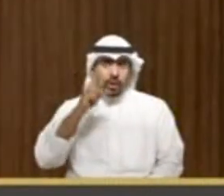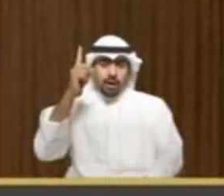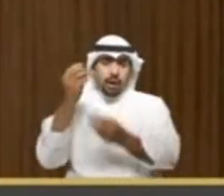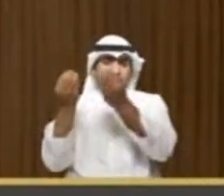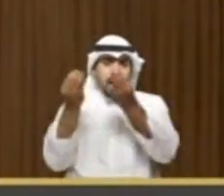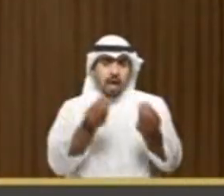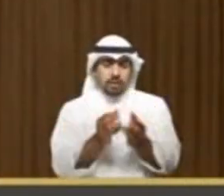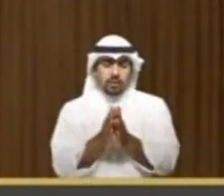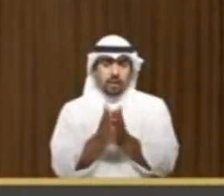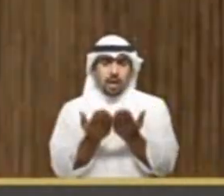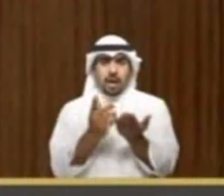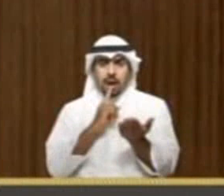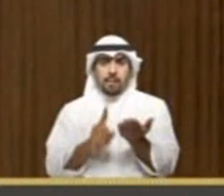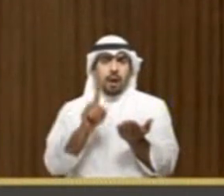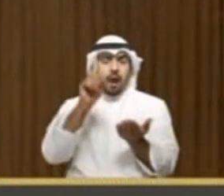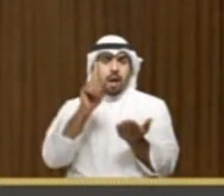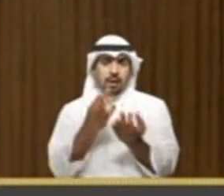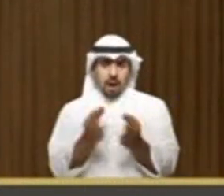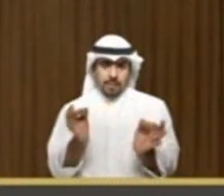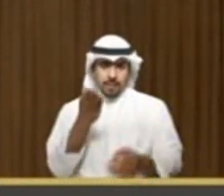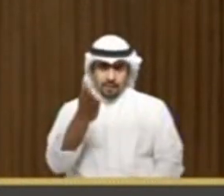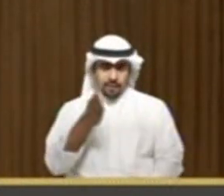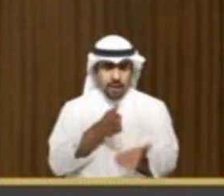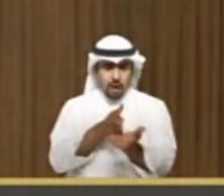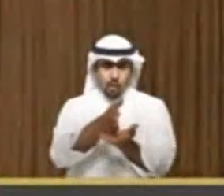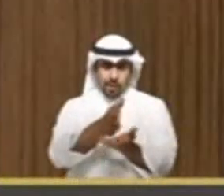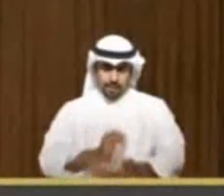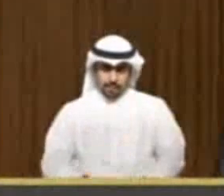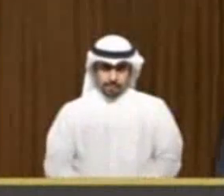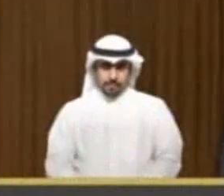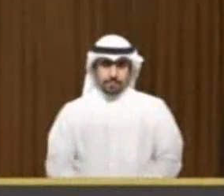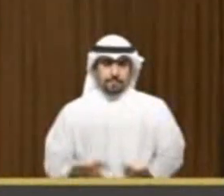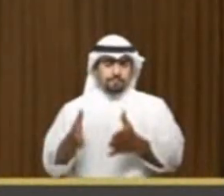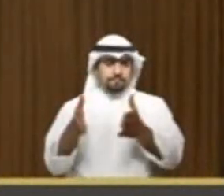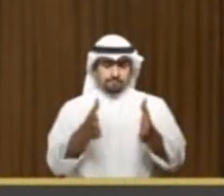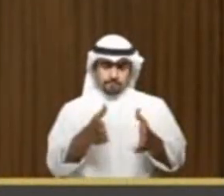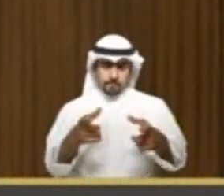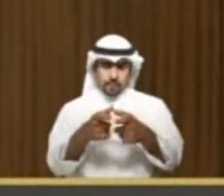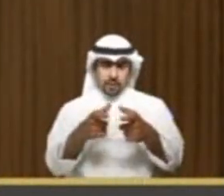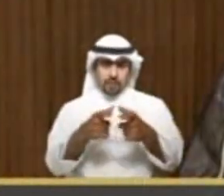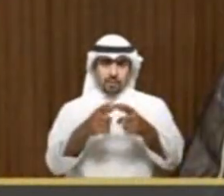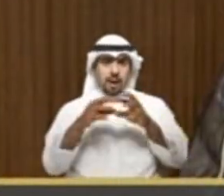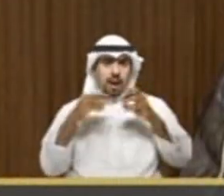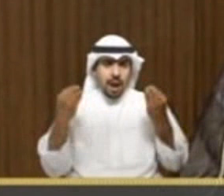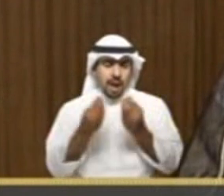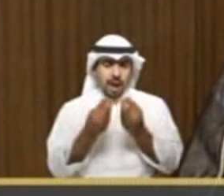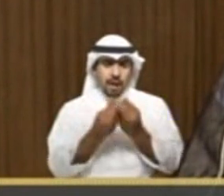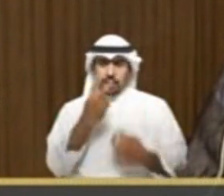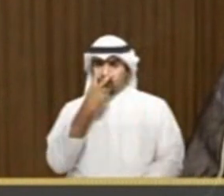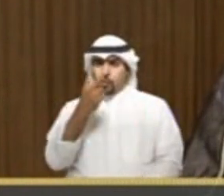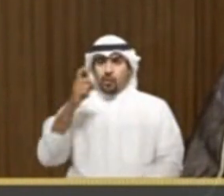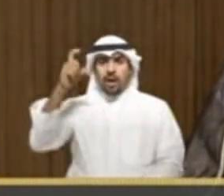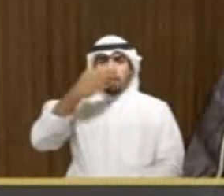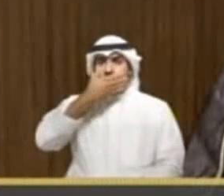هدى للناس وبينات من الهدى والفرقان. اجتمعت هيئة الرؤية الشرعية اليوم الخميس